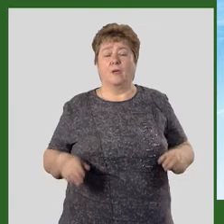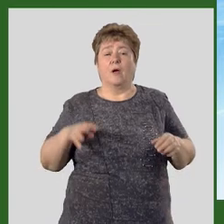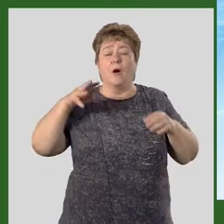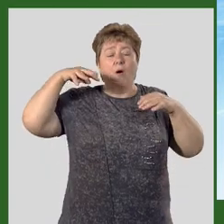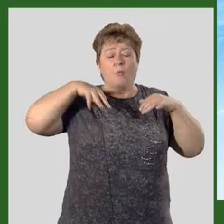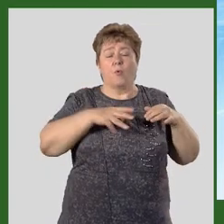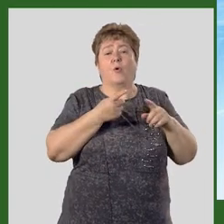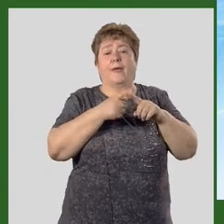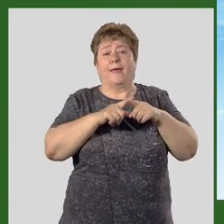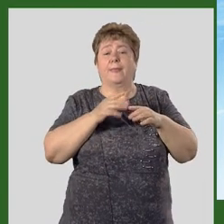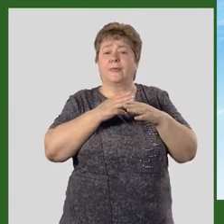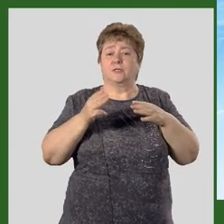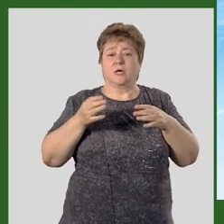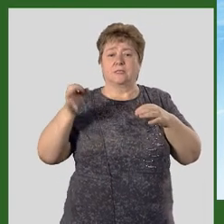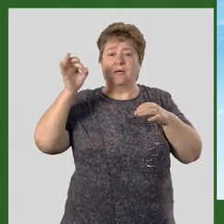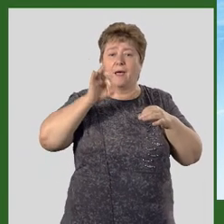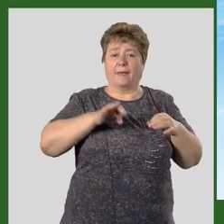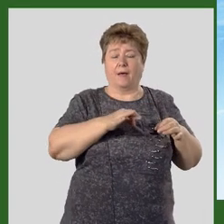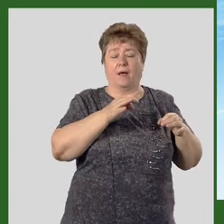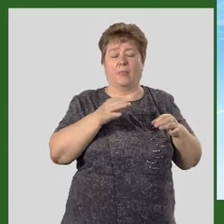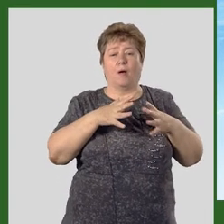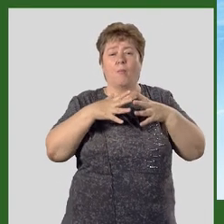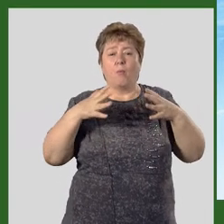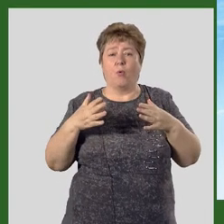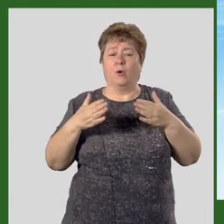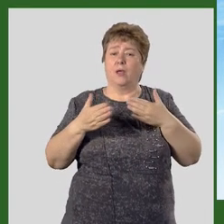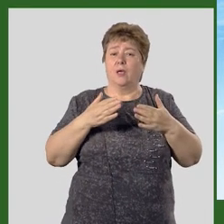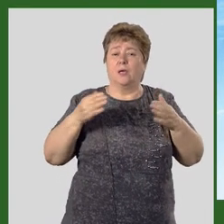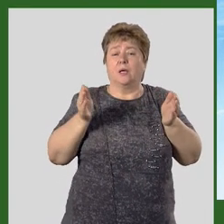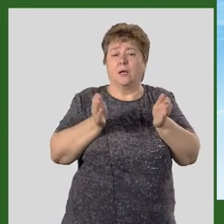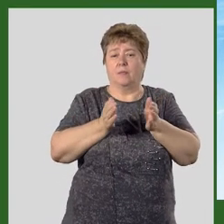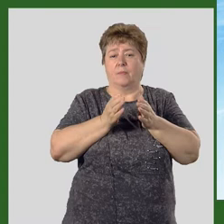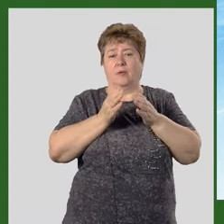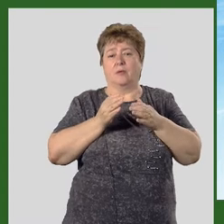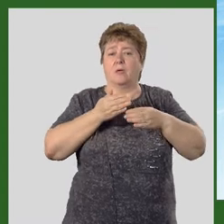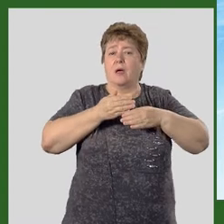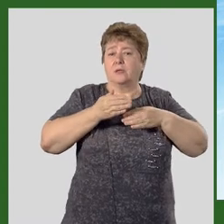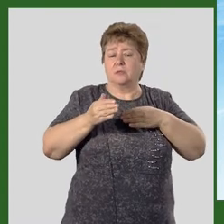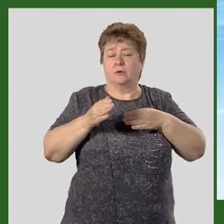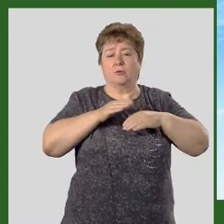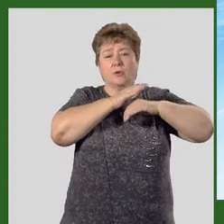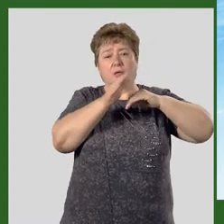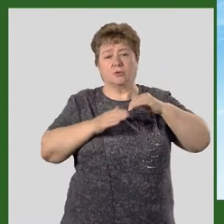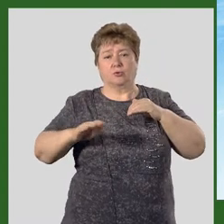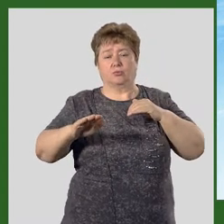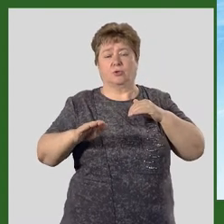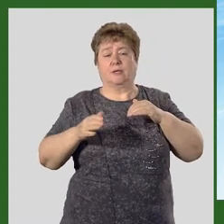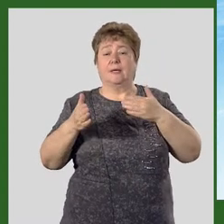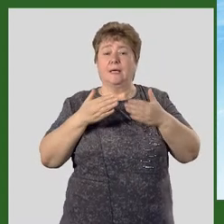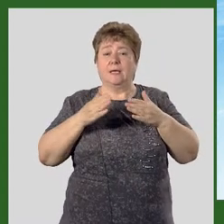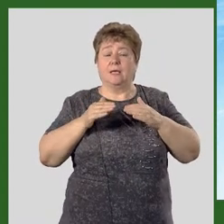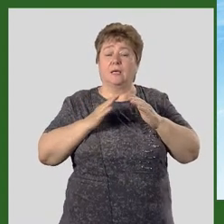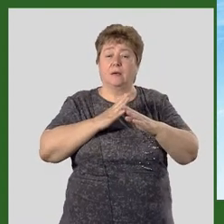Море – это часть океана, более или менее обособленная от него сушей